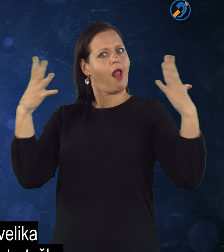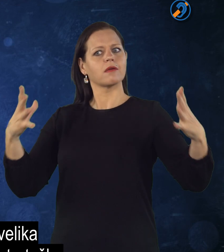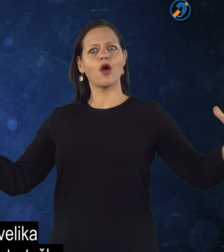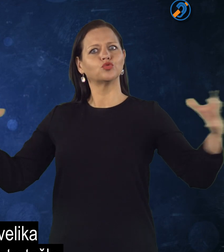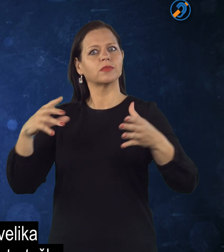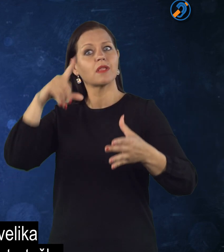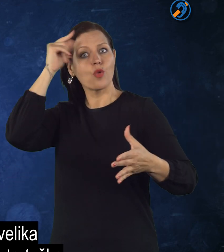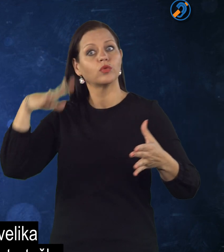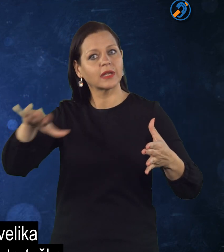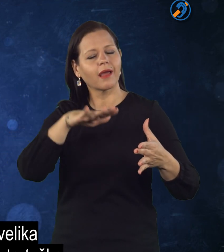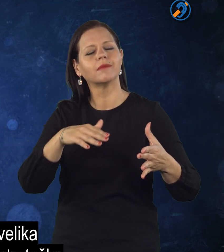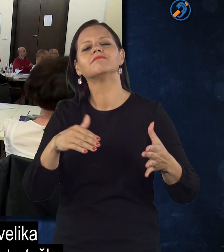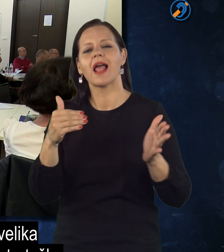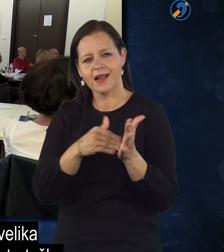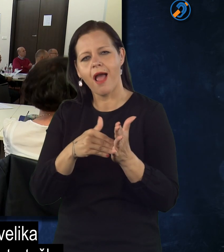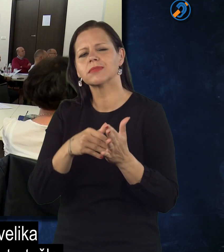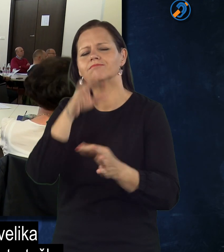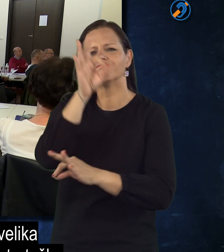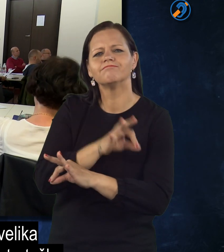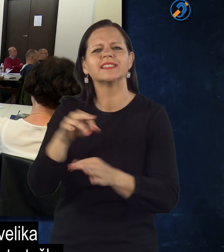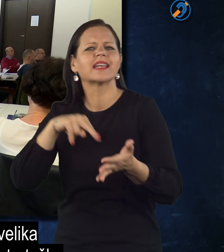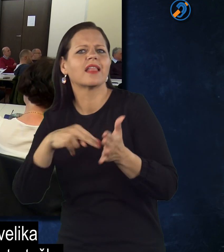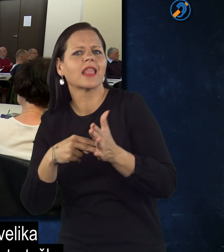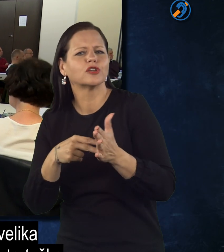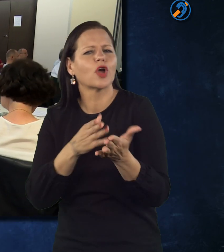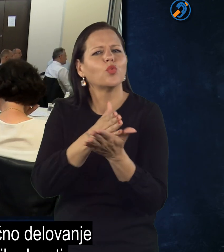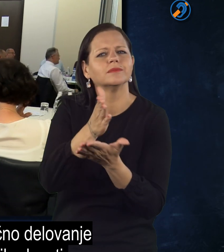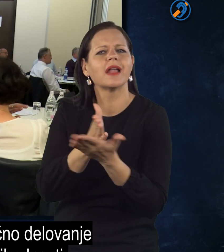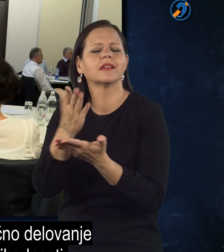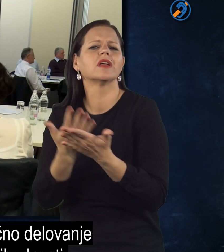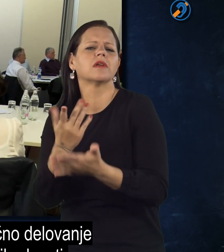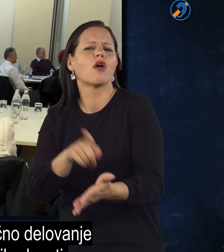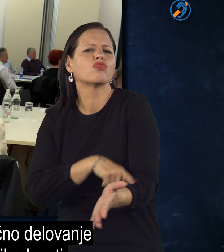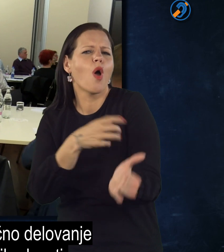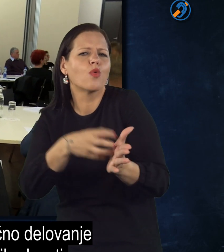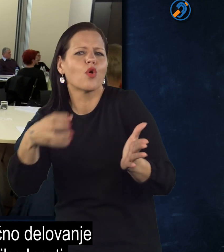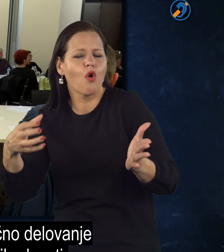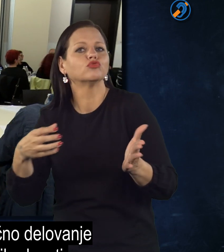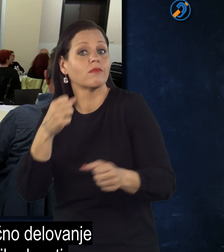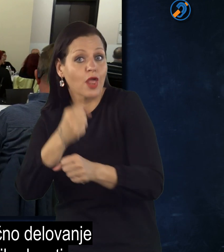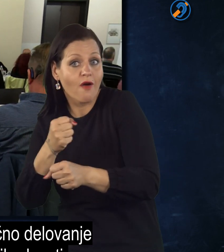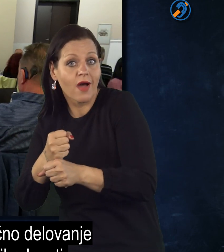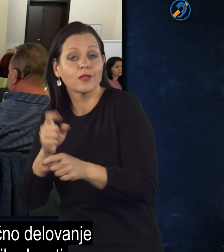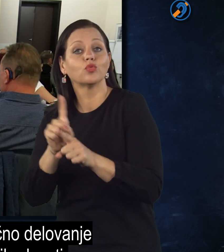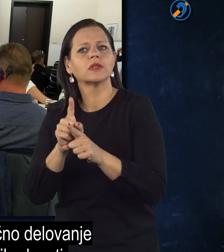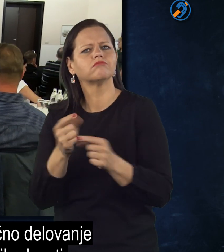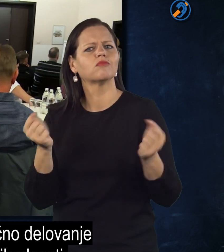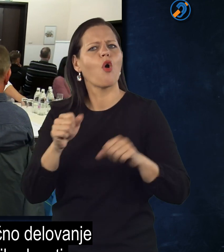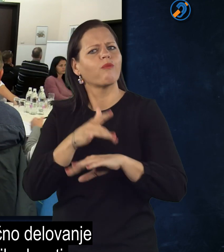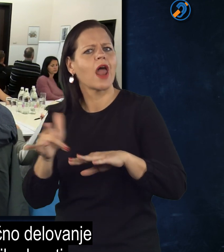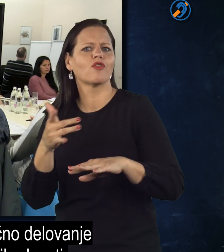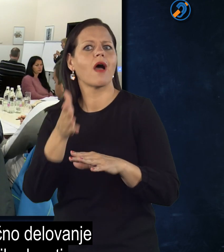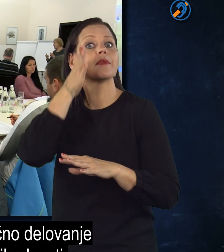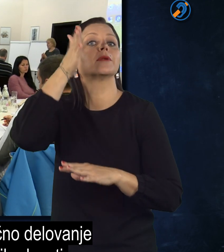praksi tako velika skupnost ljudi rabi strateške usmeritve za dolgoročno delovanje in obvladovanje